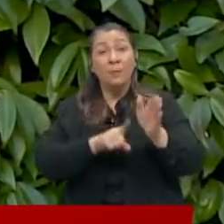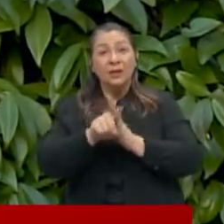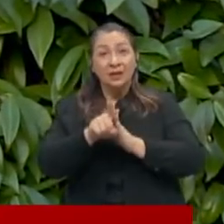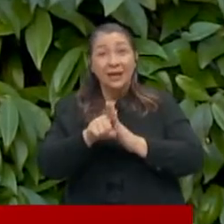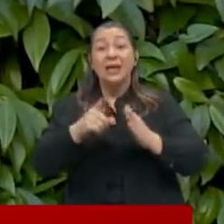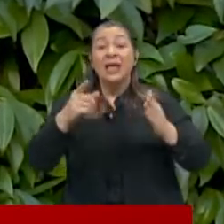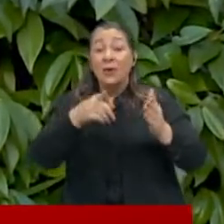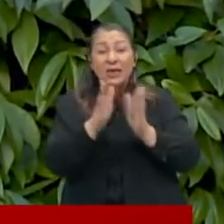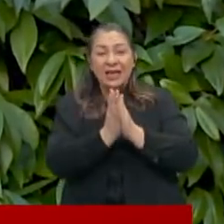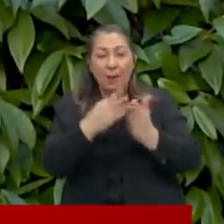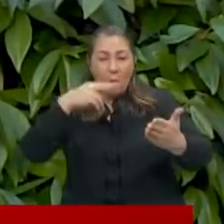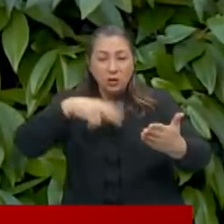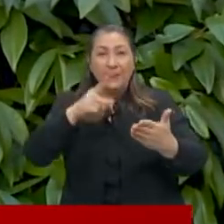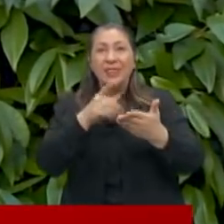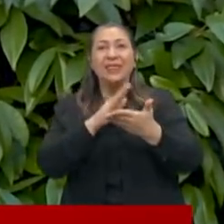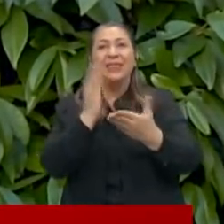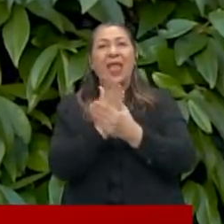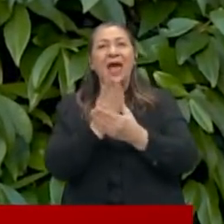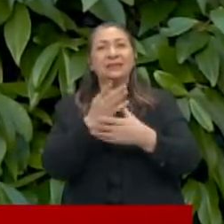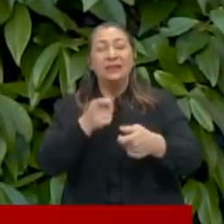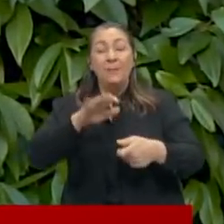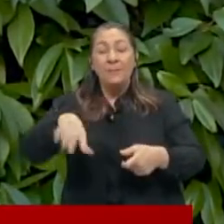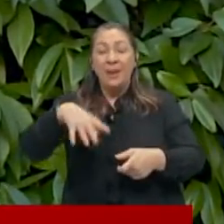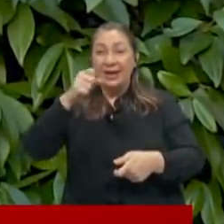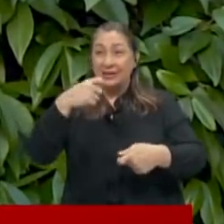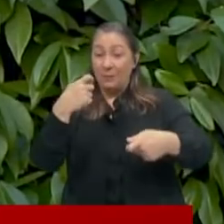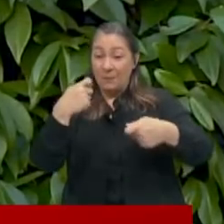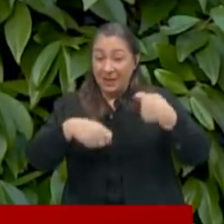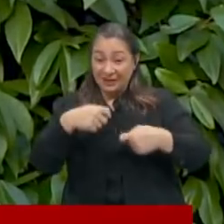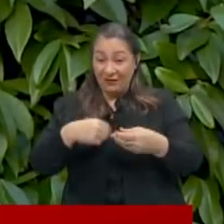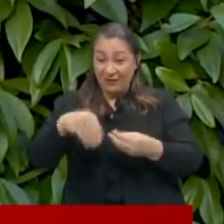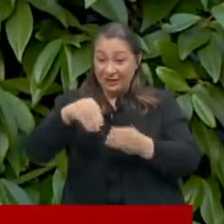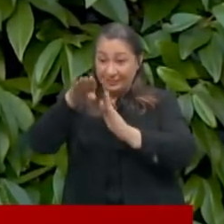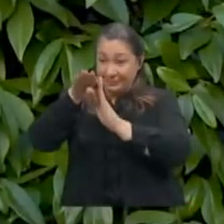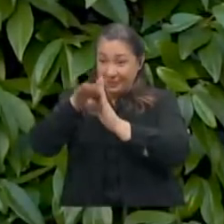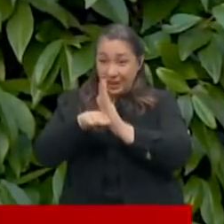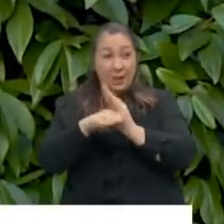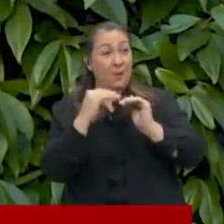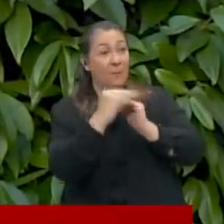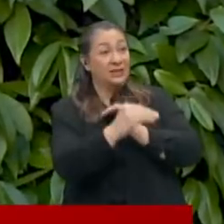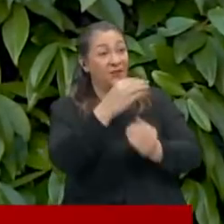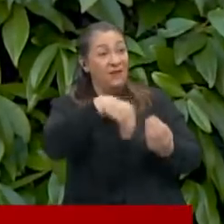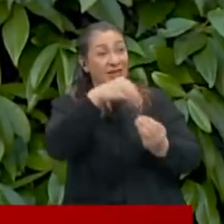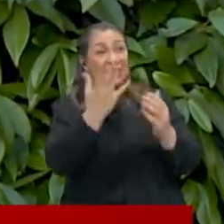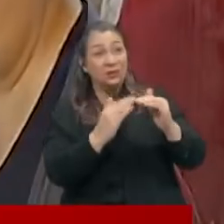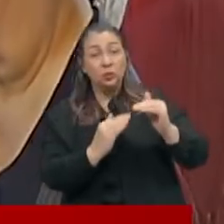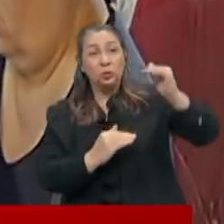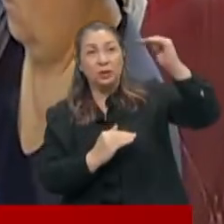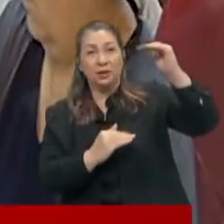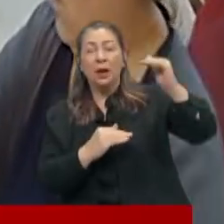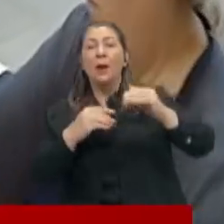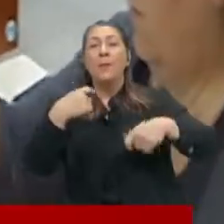İktisat kitaplarında okutulacak bir ders olarak. Merkez Bankası faizi indirerek piyasa faizleri nasıl yükseltilir?